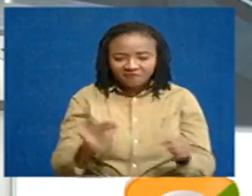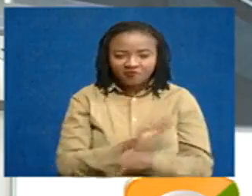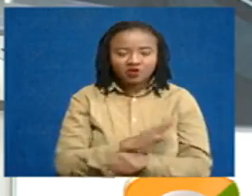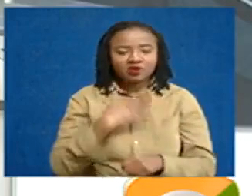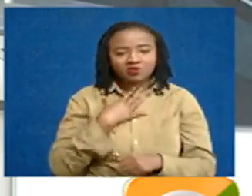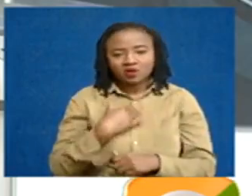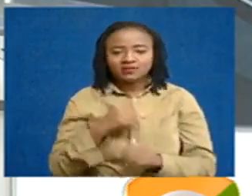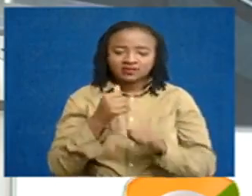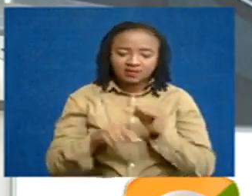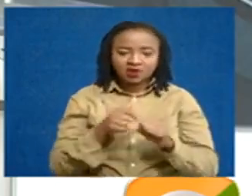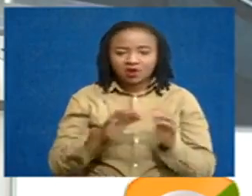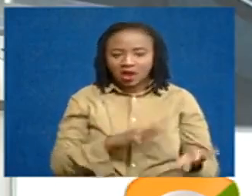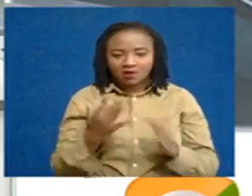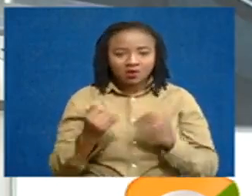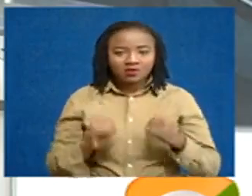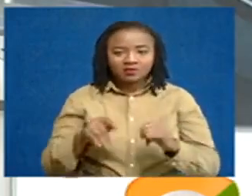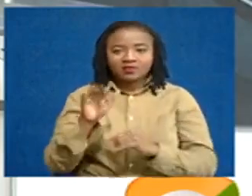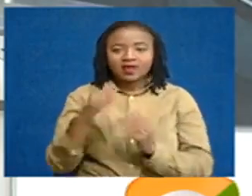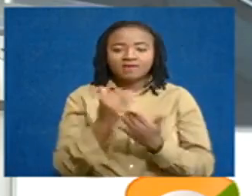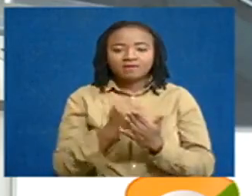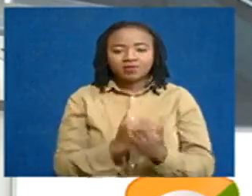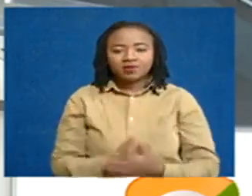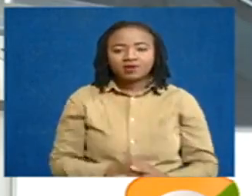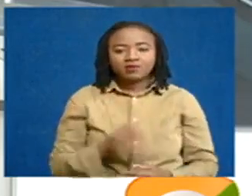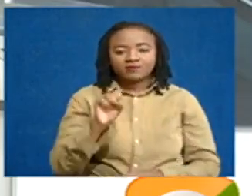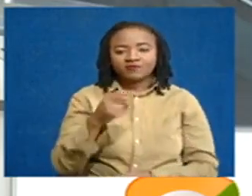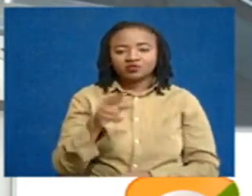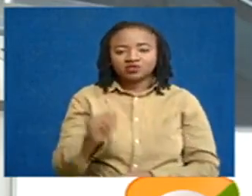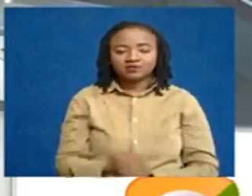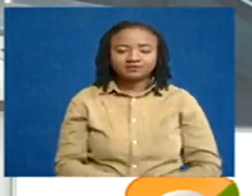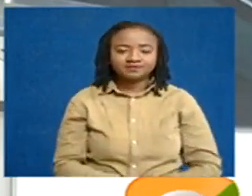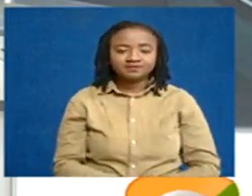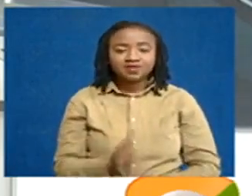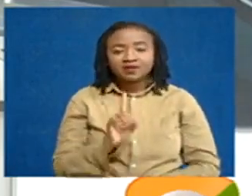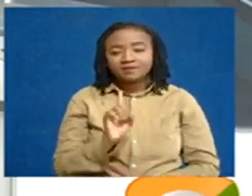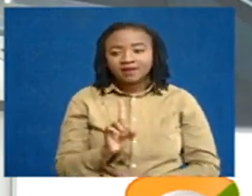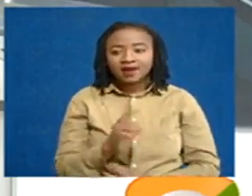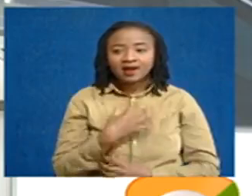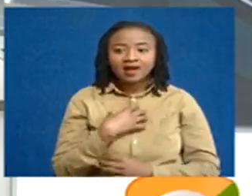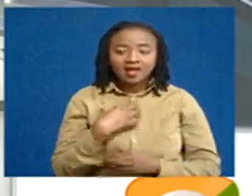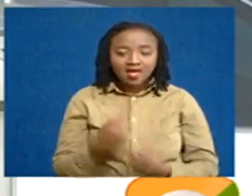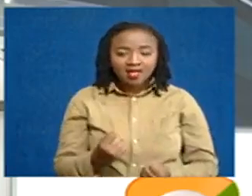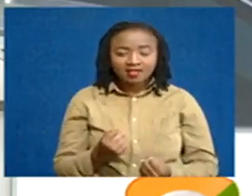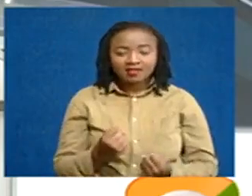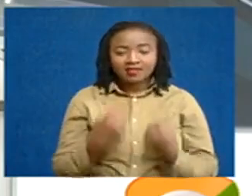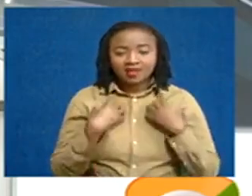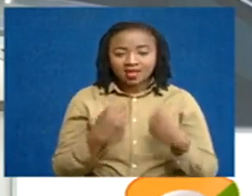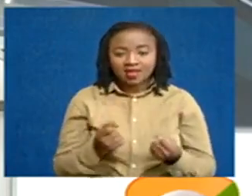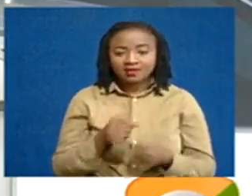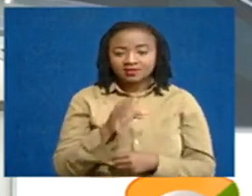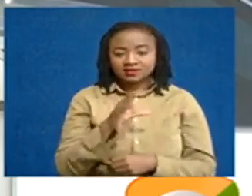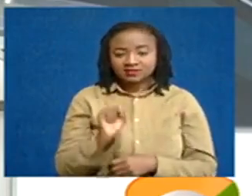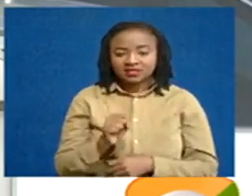yaliyoibuka kuhusu mradi wa mfumo wa dijitali wa mpango huu. Hata hivyo, waziri wa afya Deborah Barasa alikuwa na wakati